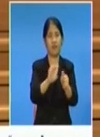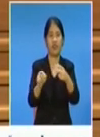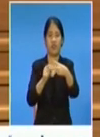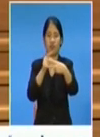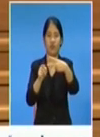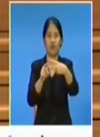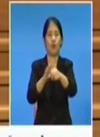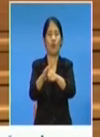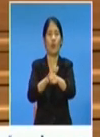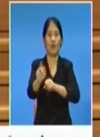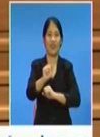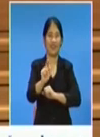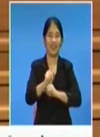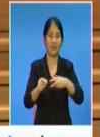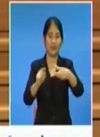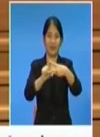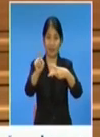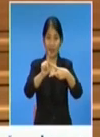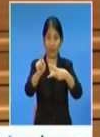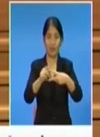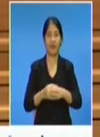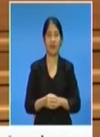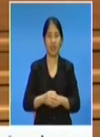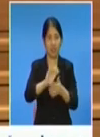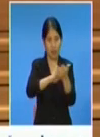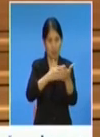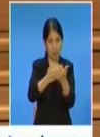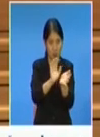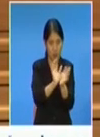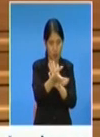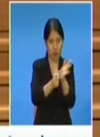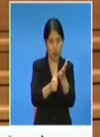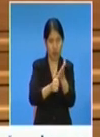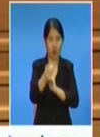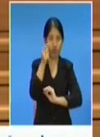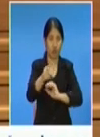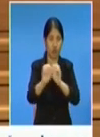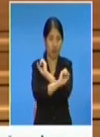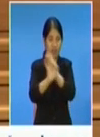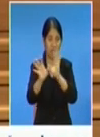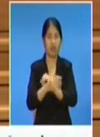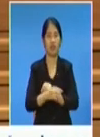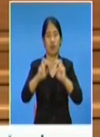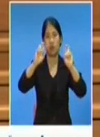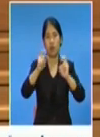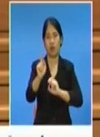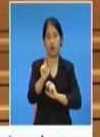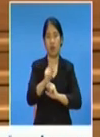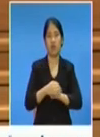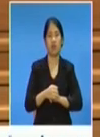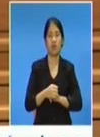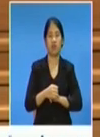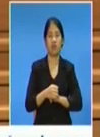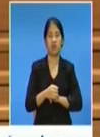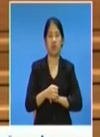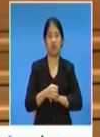แรกครับในแผนการปฏิรูปต้องสร้างความชัดเจนครับในเรื่องของระเบียบสำนักนายกว่าด้วยการพั